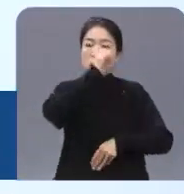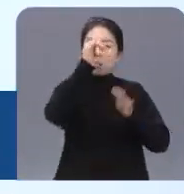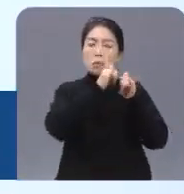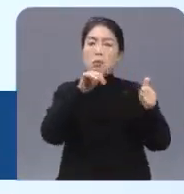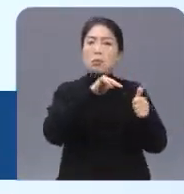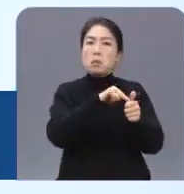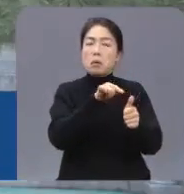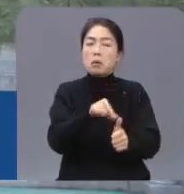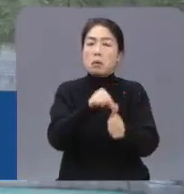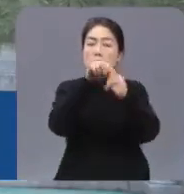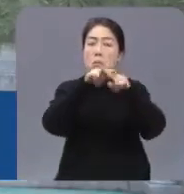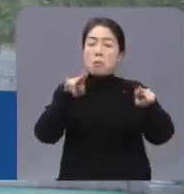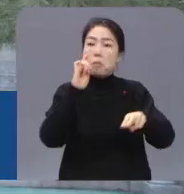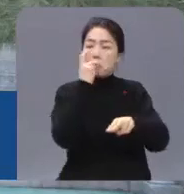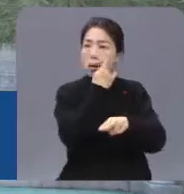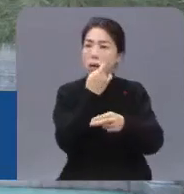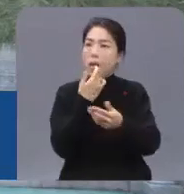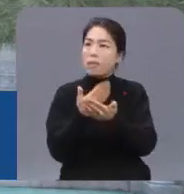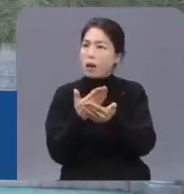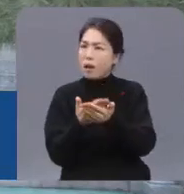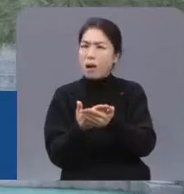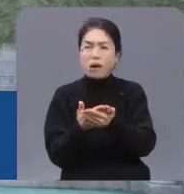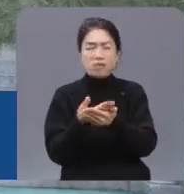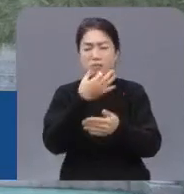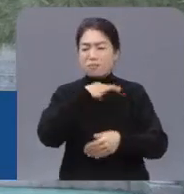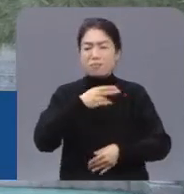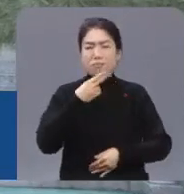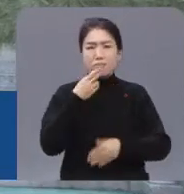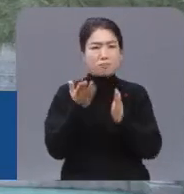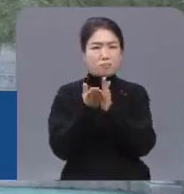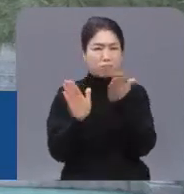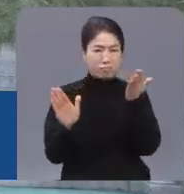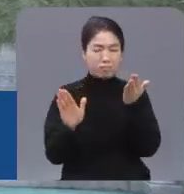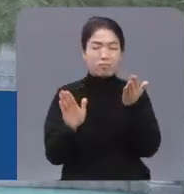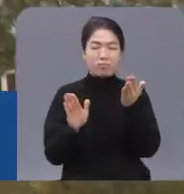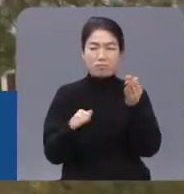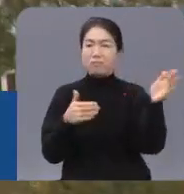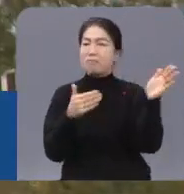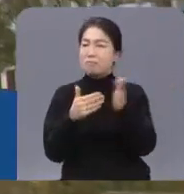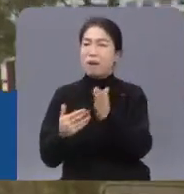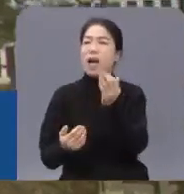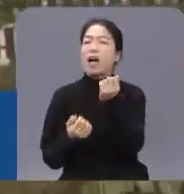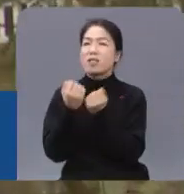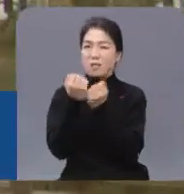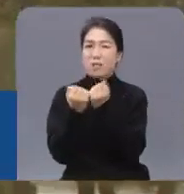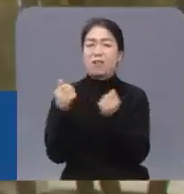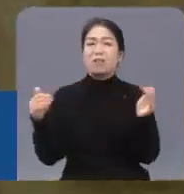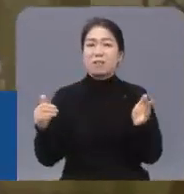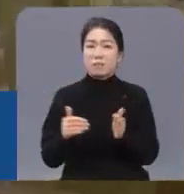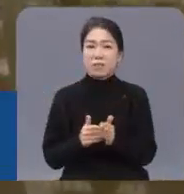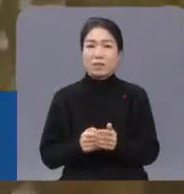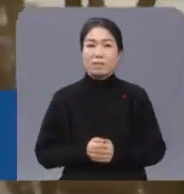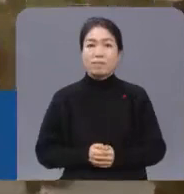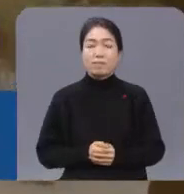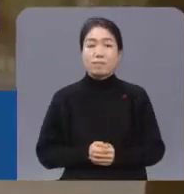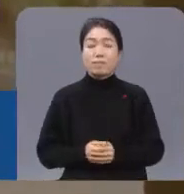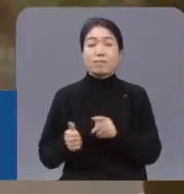합격자의 임용 무효확인을 구하는 것은 이익이 없고 적법하지 않다고 각하 사유를 설명했습니다